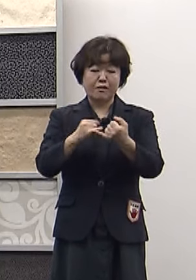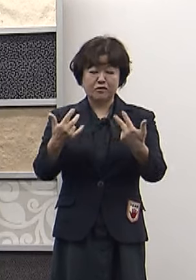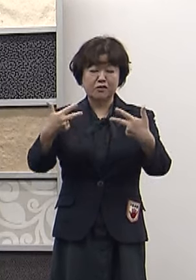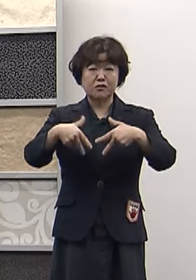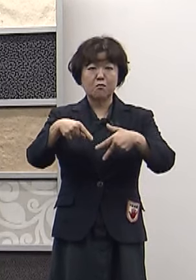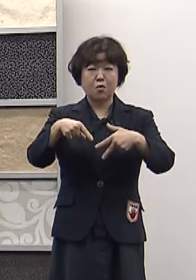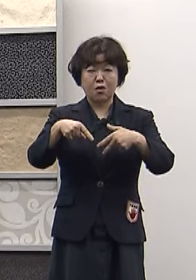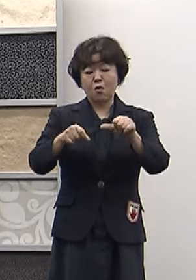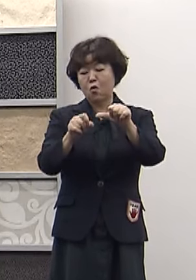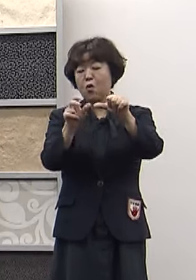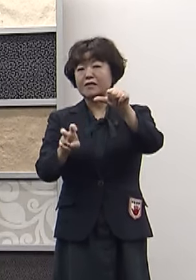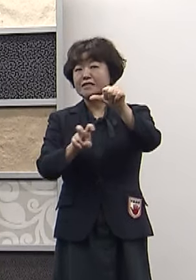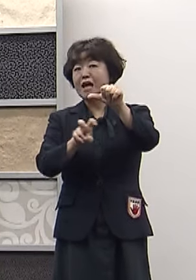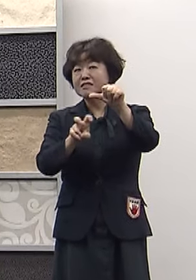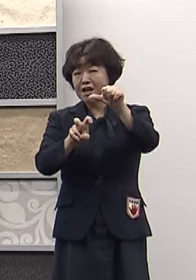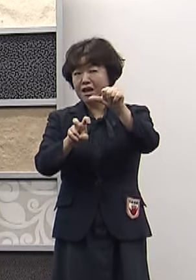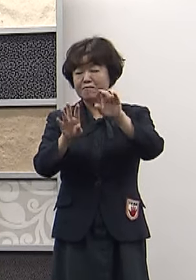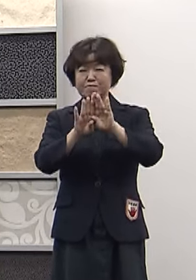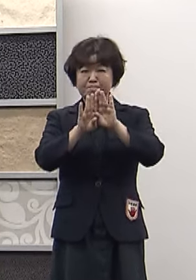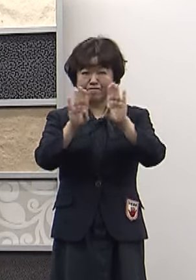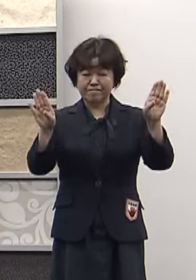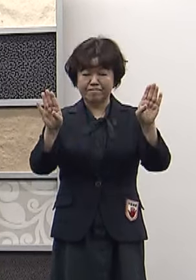これを先月20日に導入いたしました。